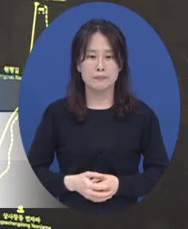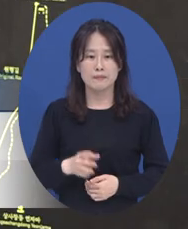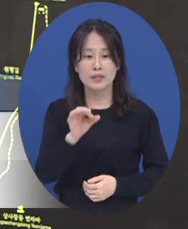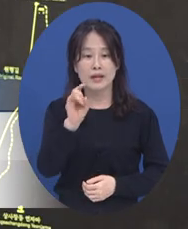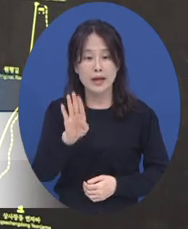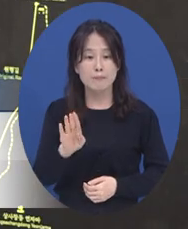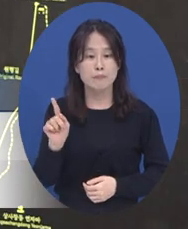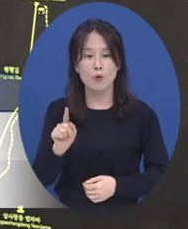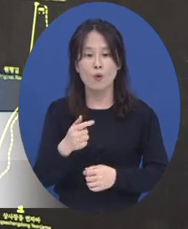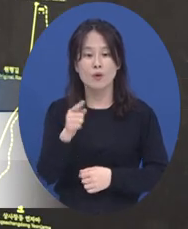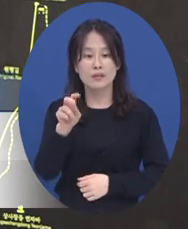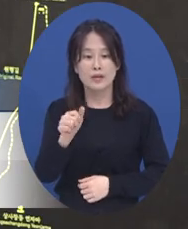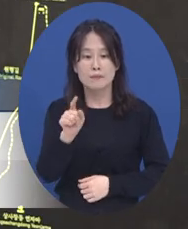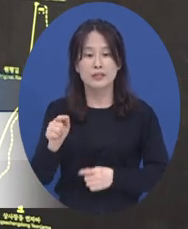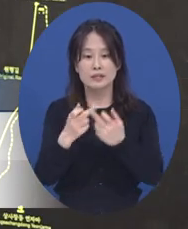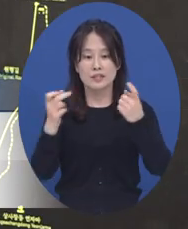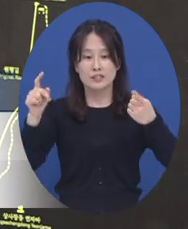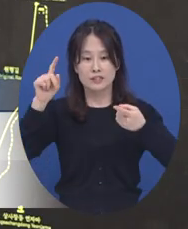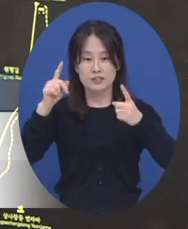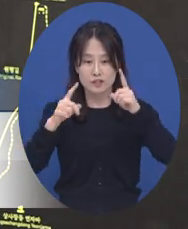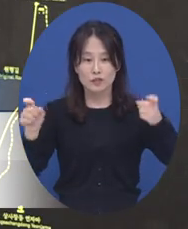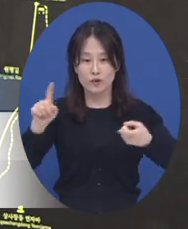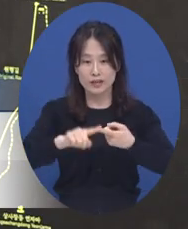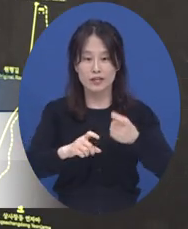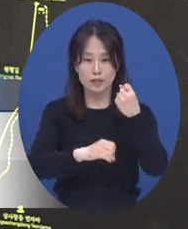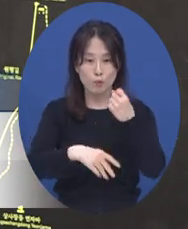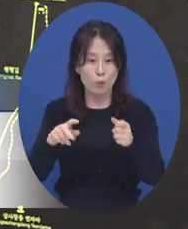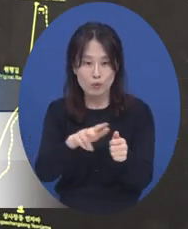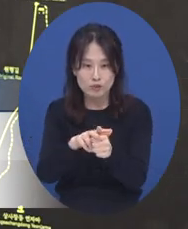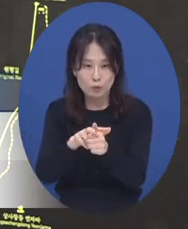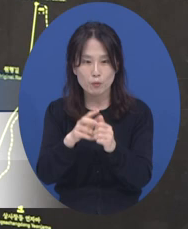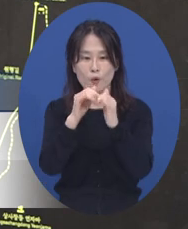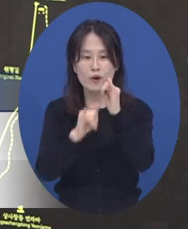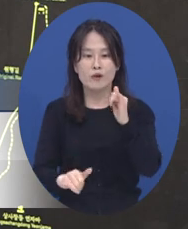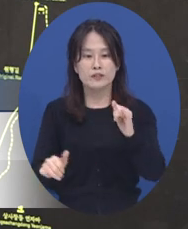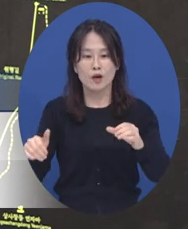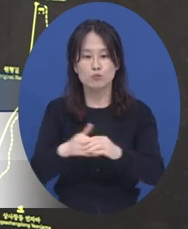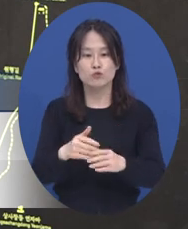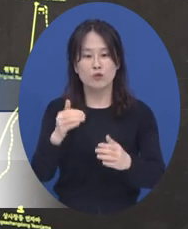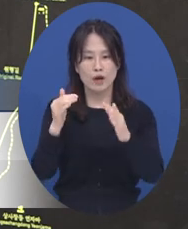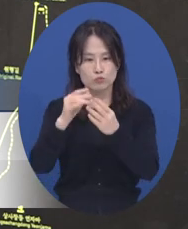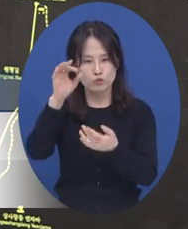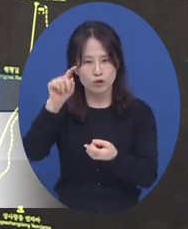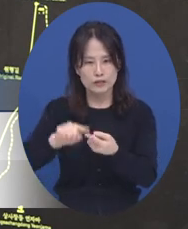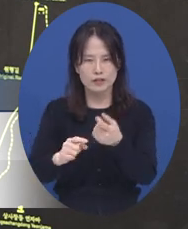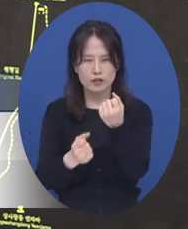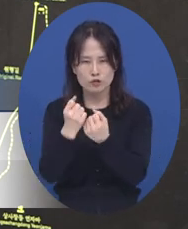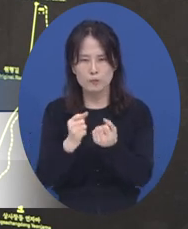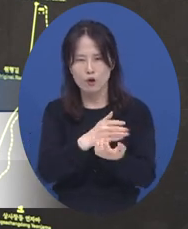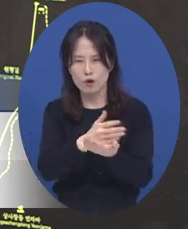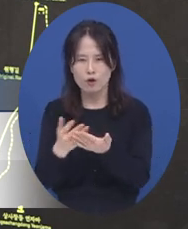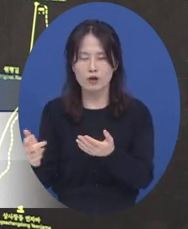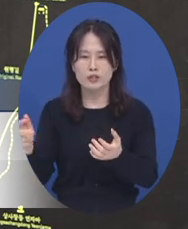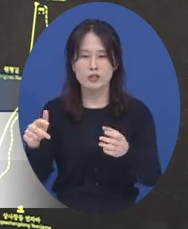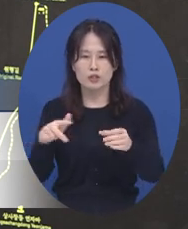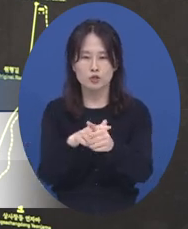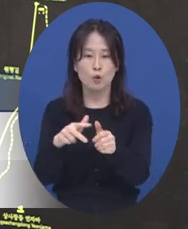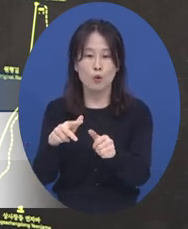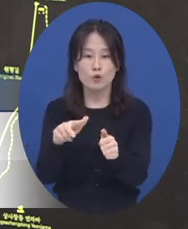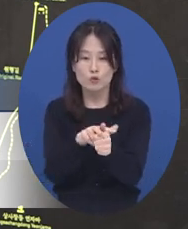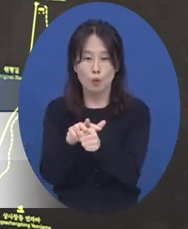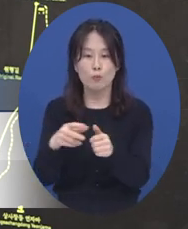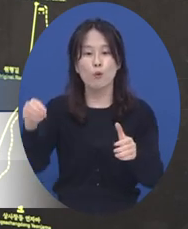앱에는 남한산성에 대한 기본적인 정보, 역사적인 문화재의 설명, 여러 가지 정보를 담고 있습니다.